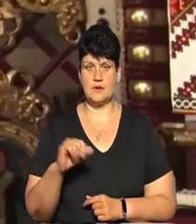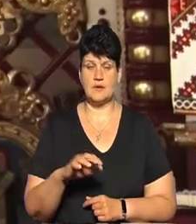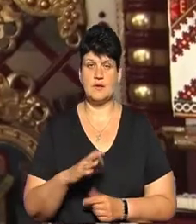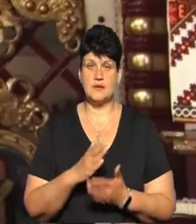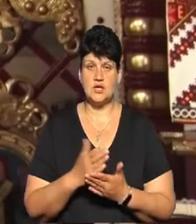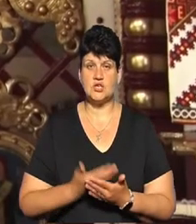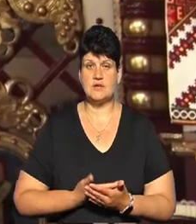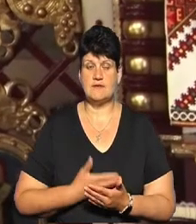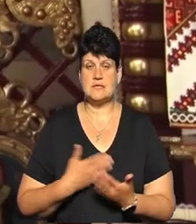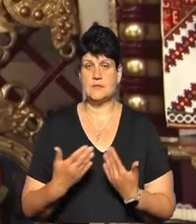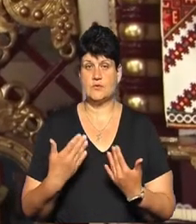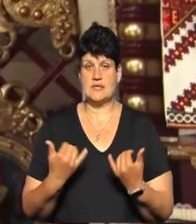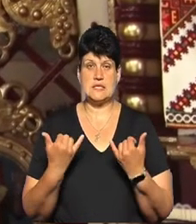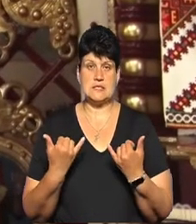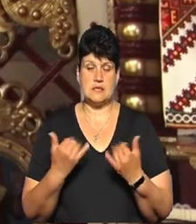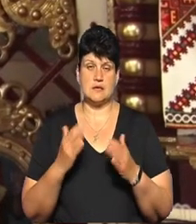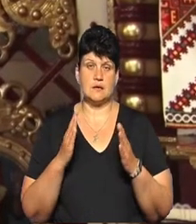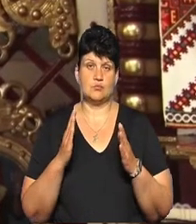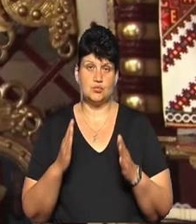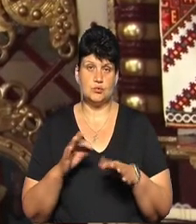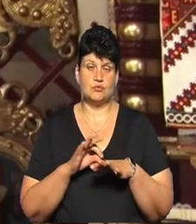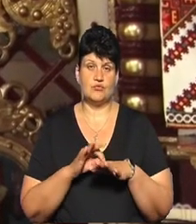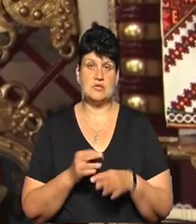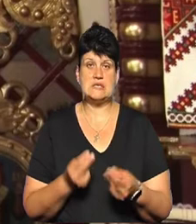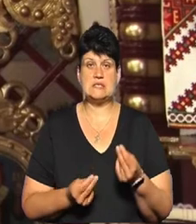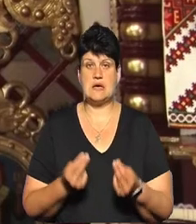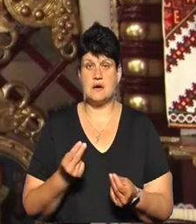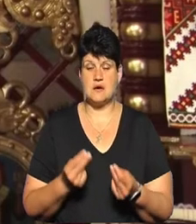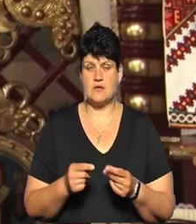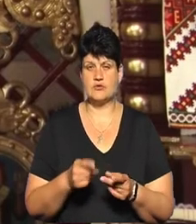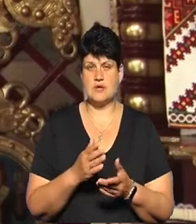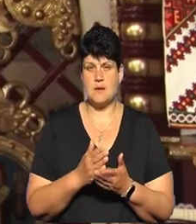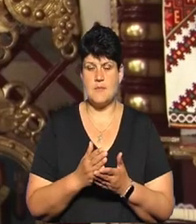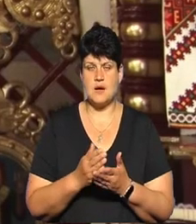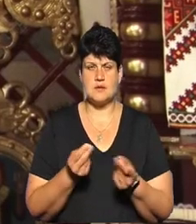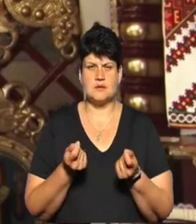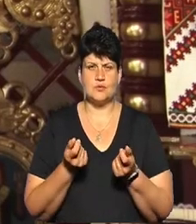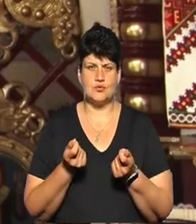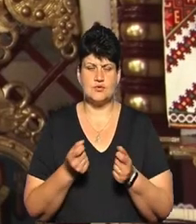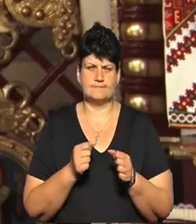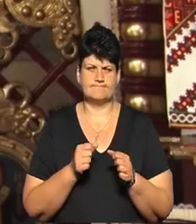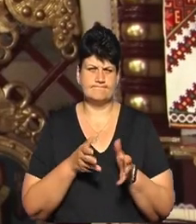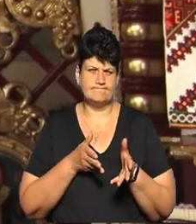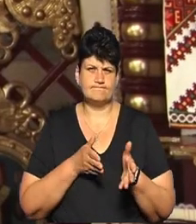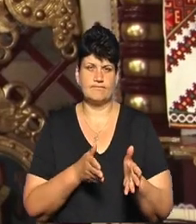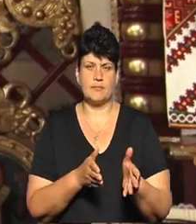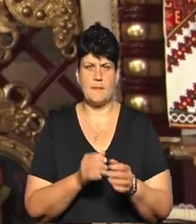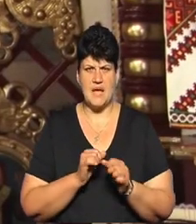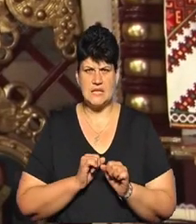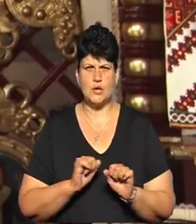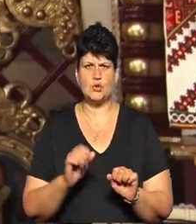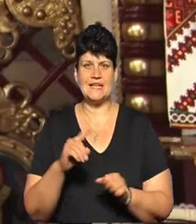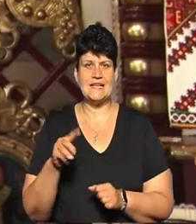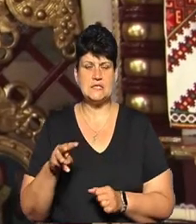Саме зараз буде відбуватися гра, вона має такий нахил трошки і патріотизму, але ми поєднали це